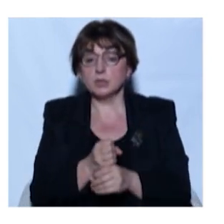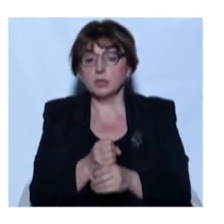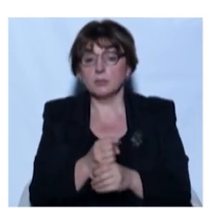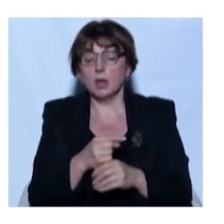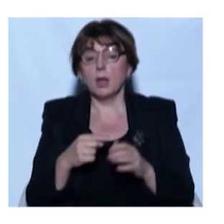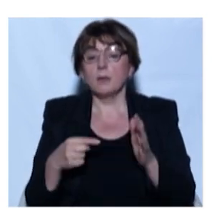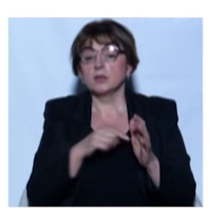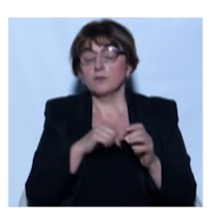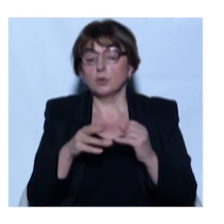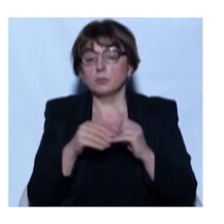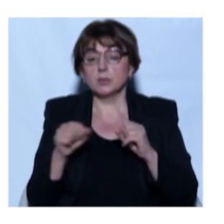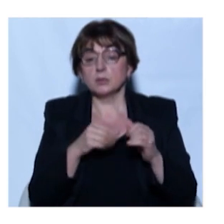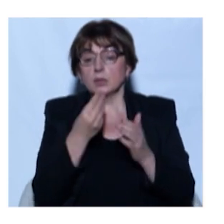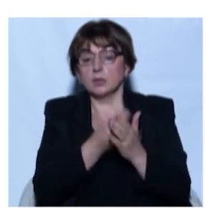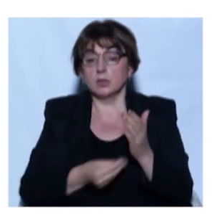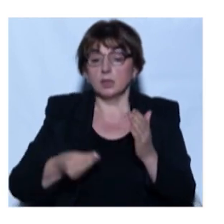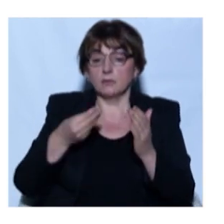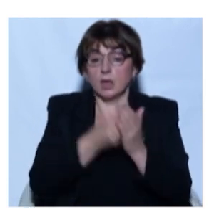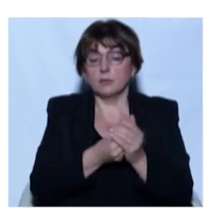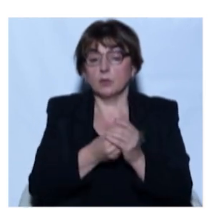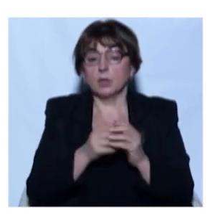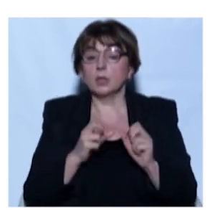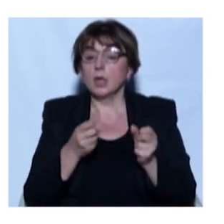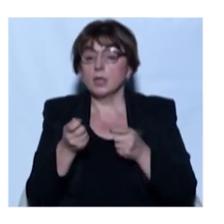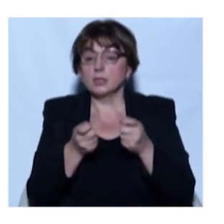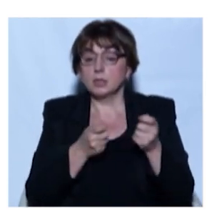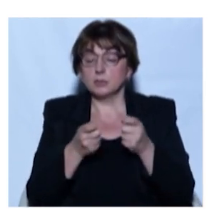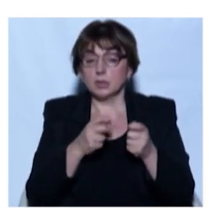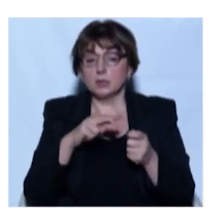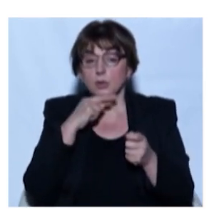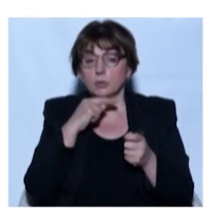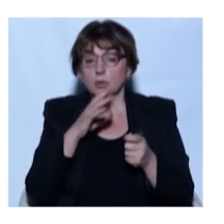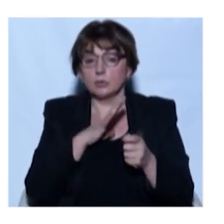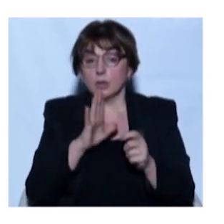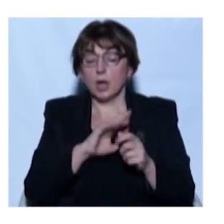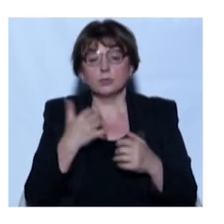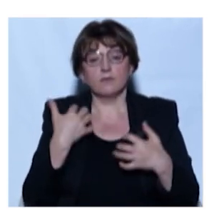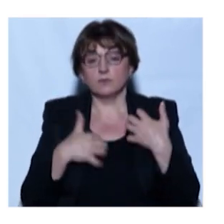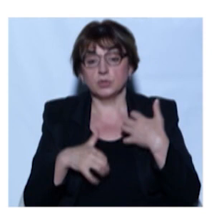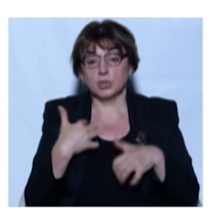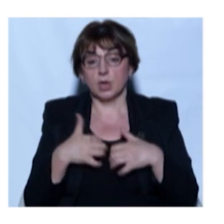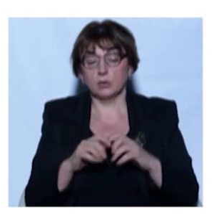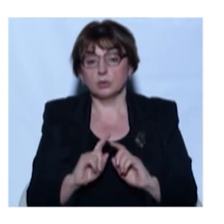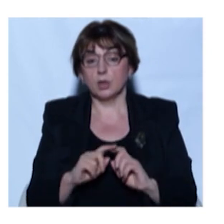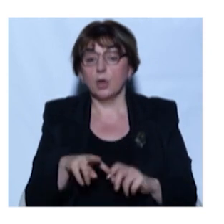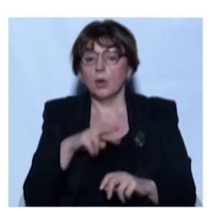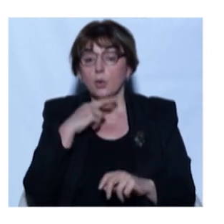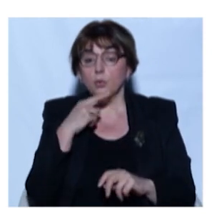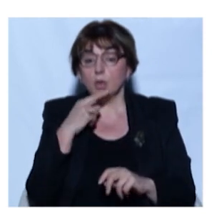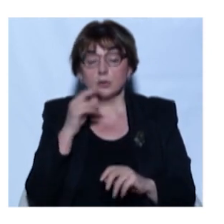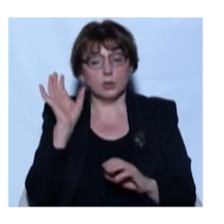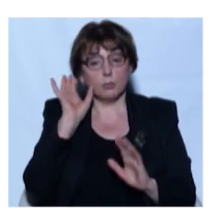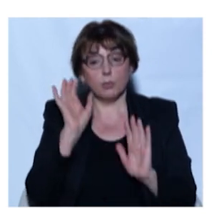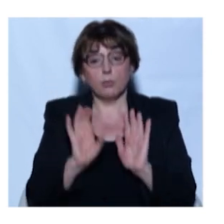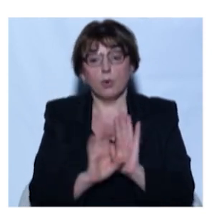ბიძგები შეიძლება განმეორდეს და ამიტომ სიფრთხილე უნდა გამოიჩინო და არ უნდა იჩქარო. ყურადღებით უნდა